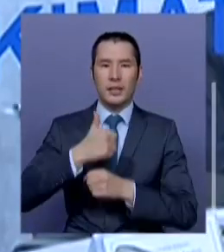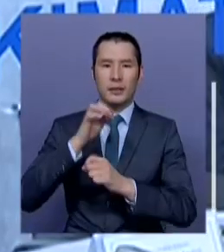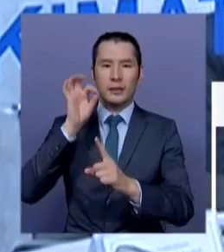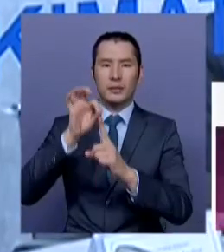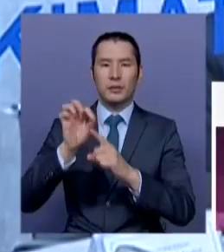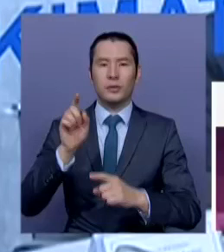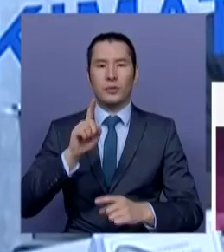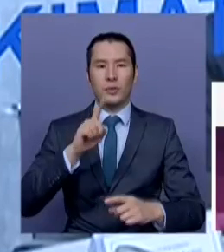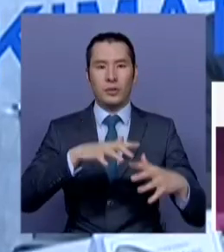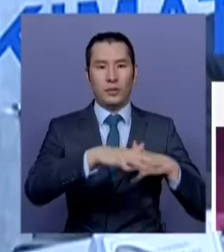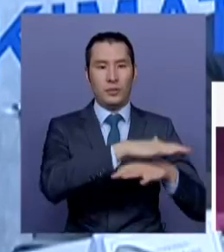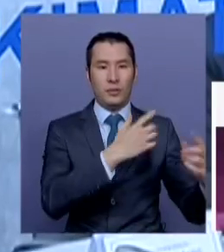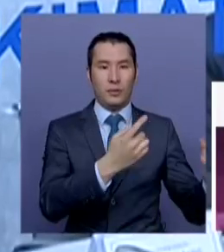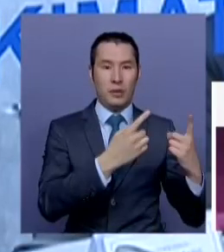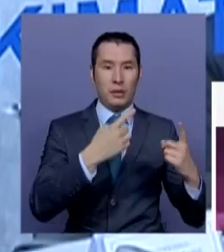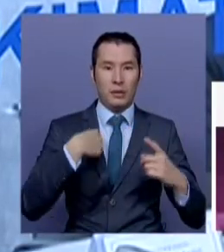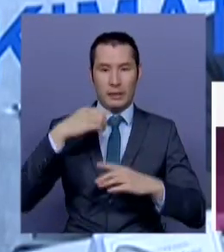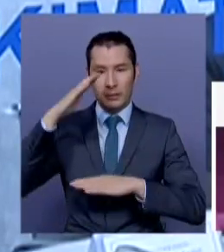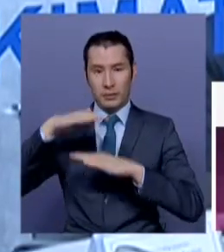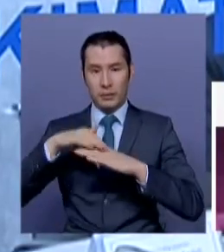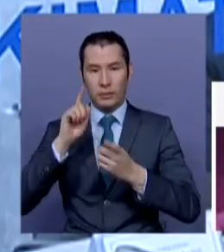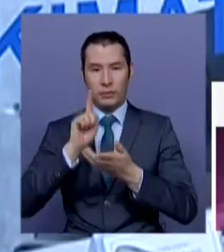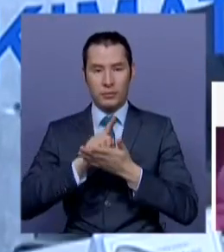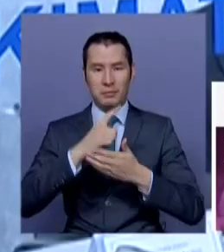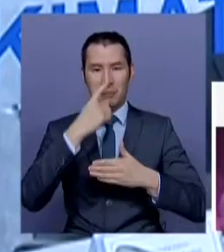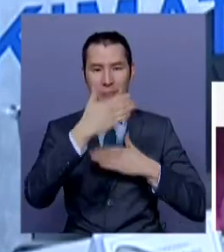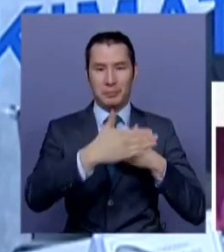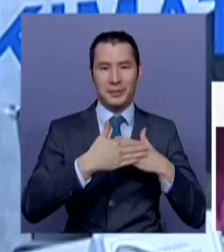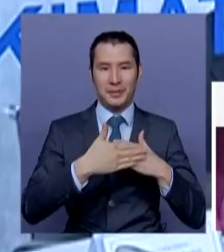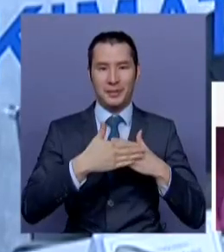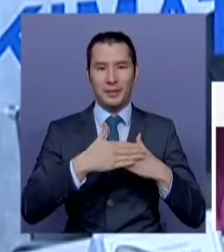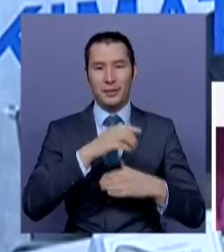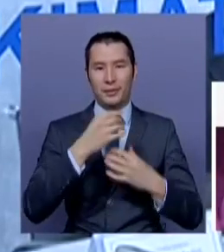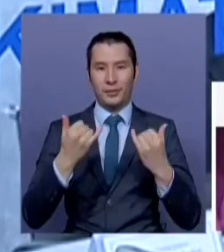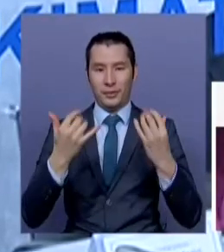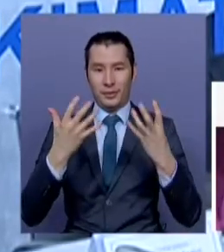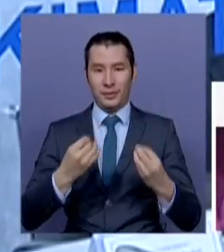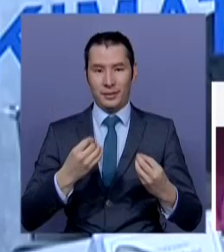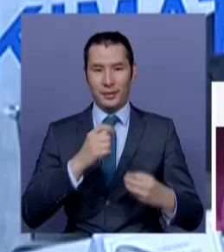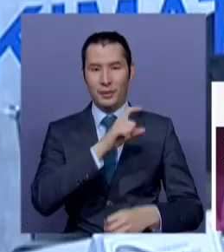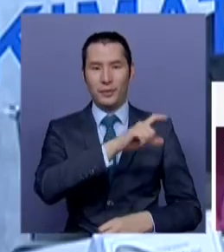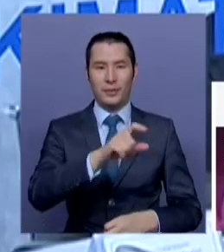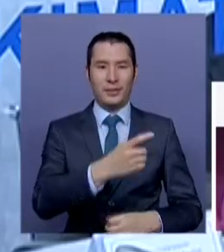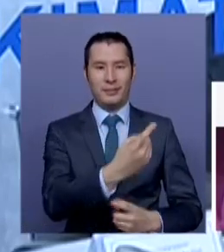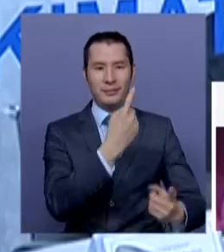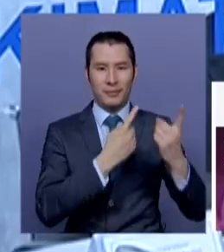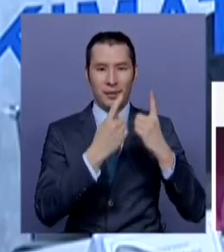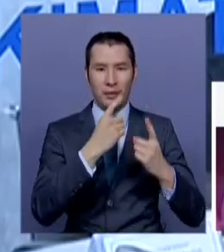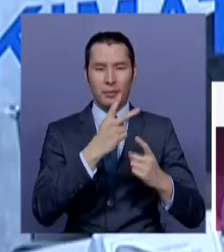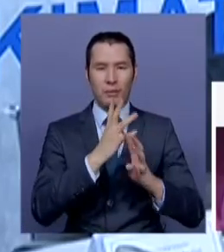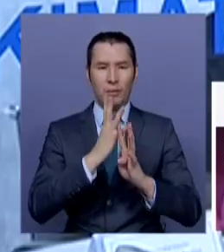болу. Айтады ғой, әкім бол және халыққа жақын бол деп. Осы бүгін тұрғындар келіп, очередте ешқандай